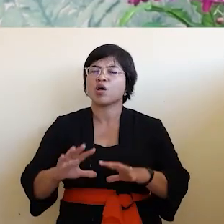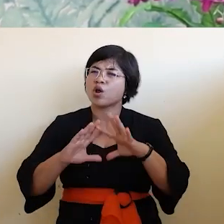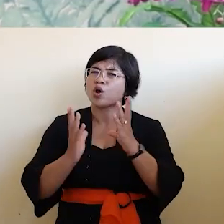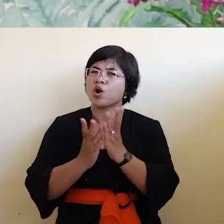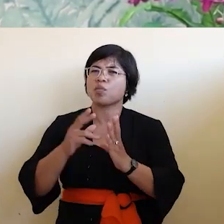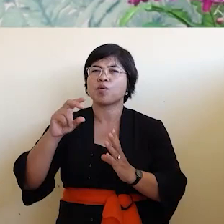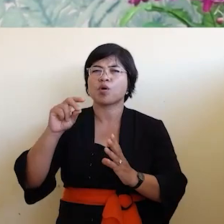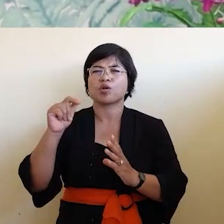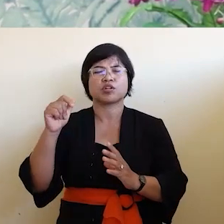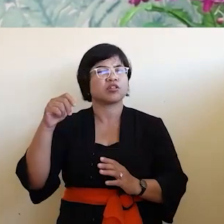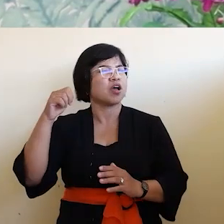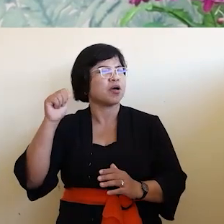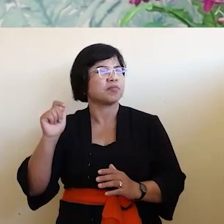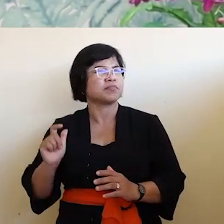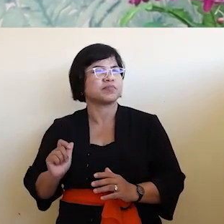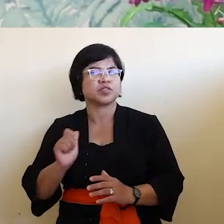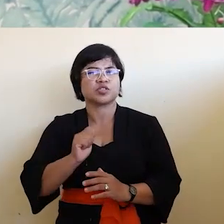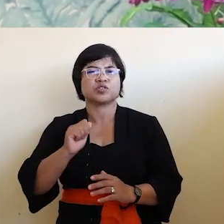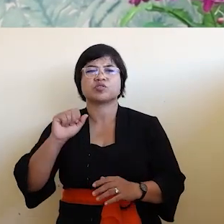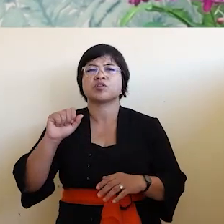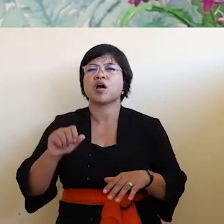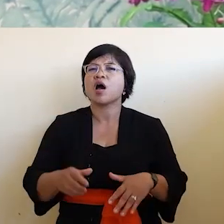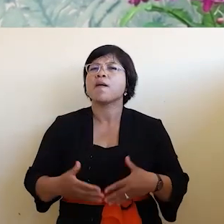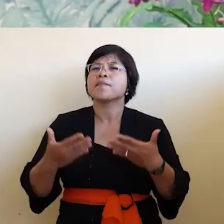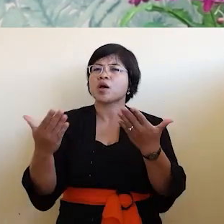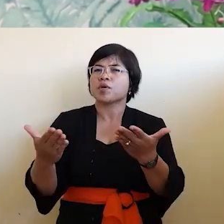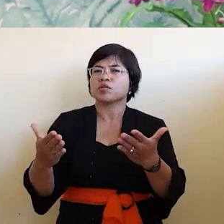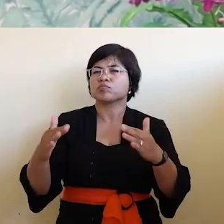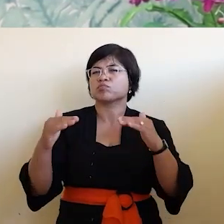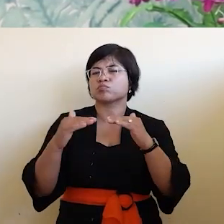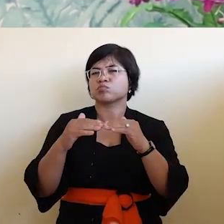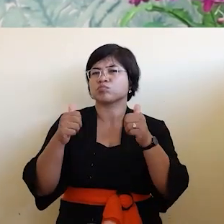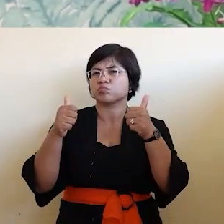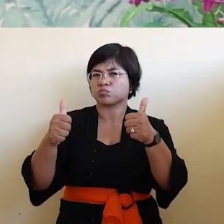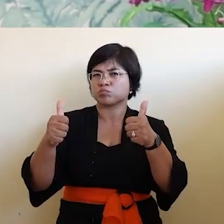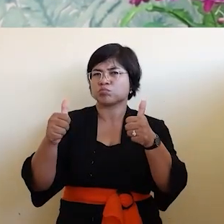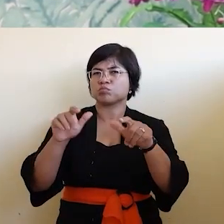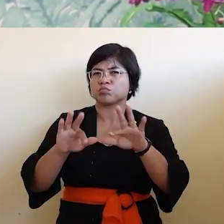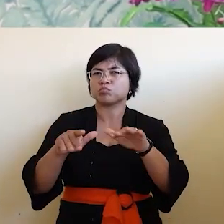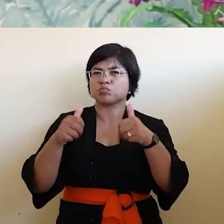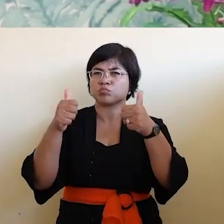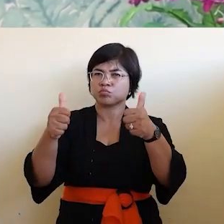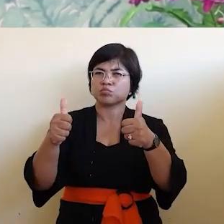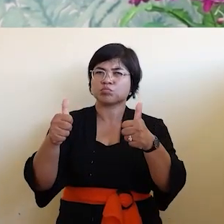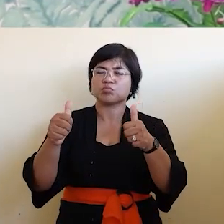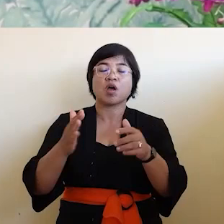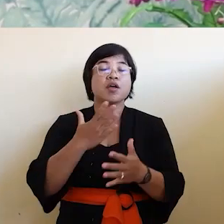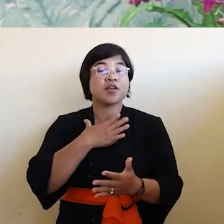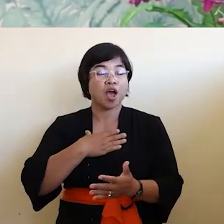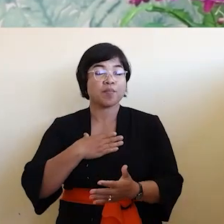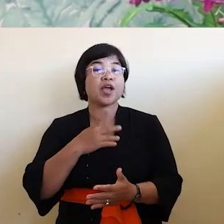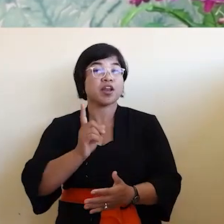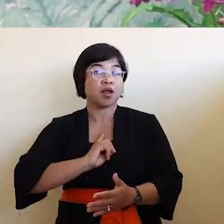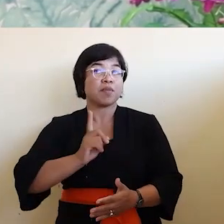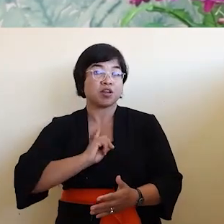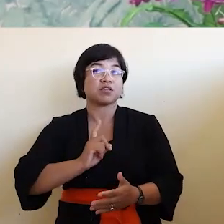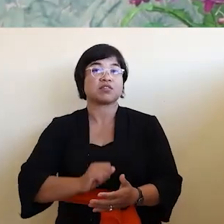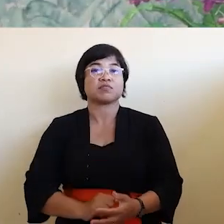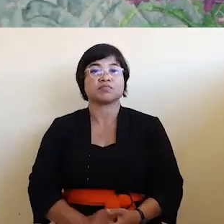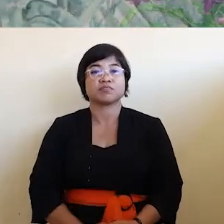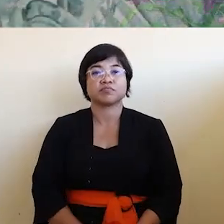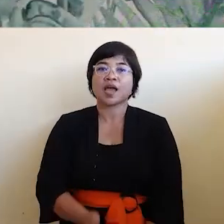demikian, kelompok rentan dapat berpartisipasi penuh mengakses pelayanan publik dengan mudah, aman, damai, dan